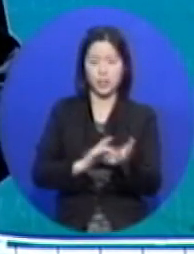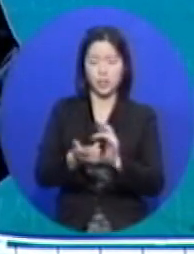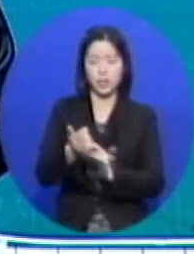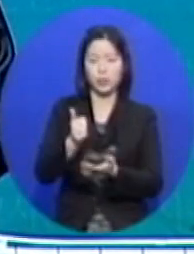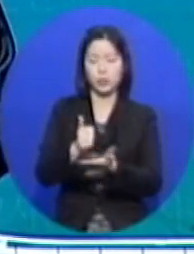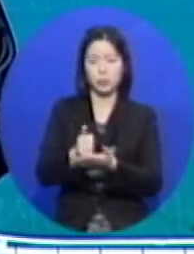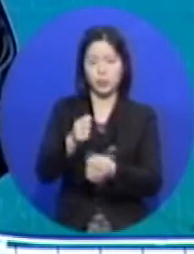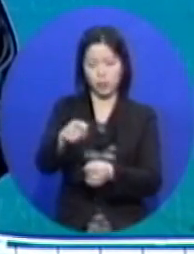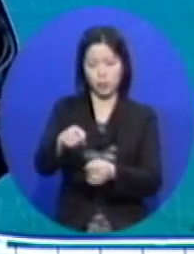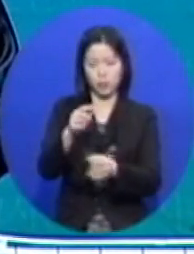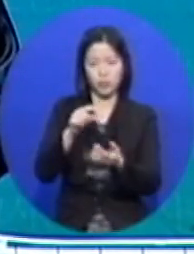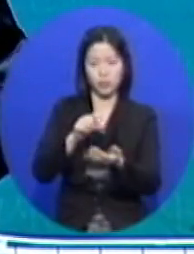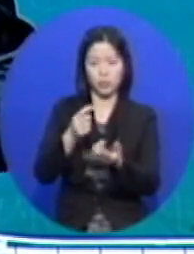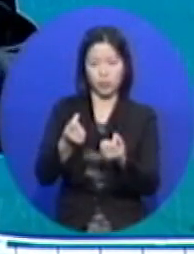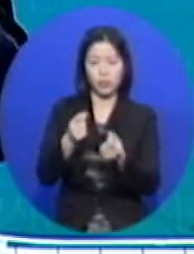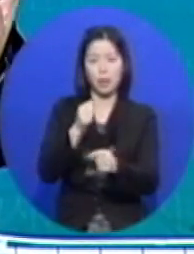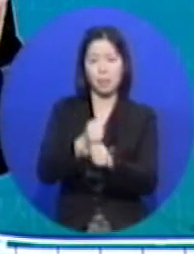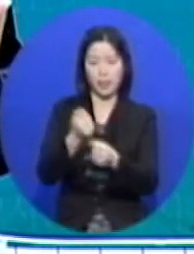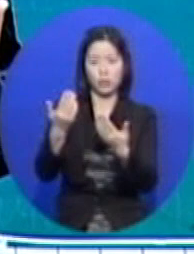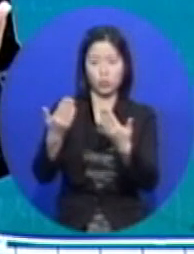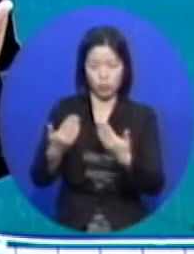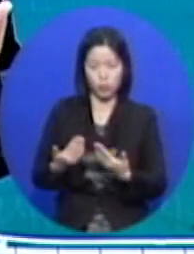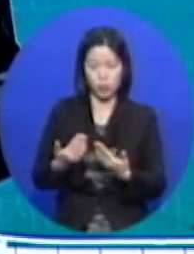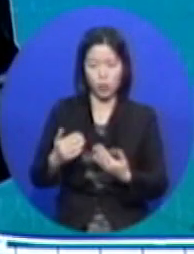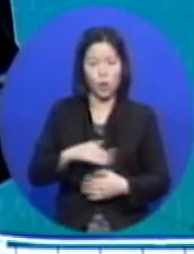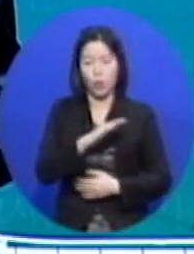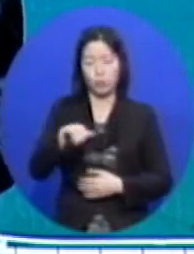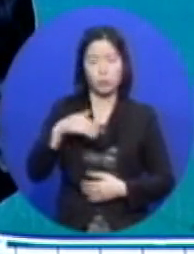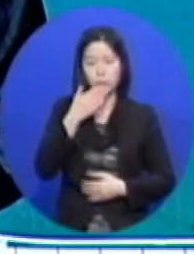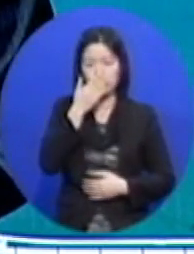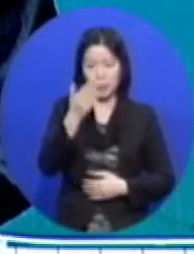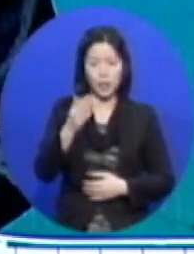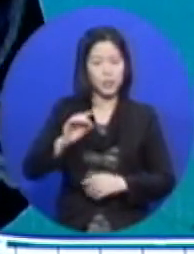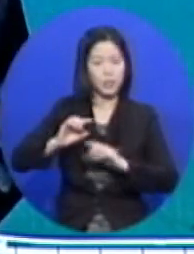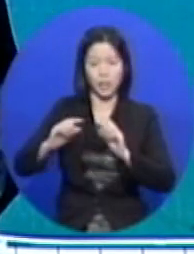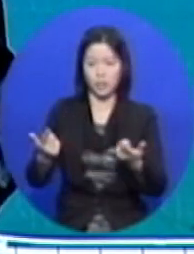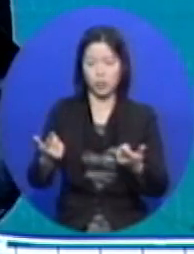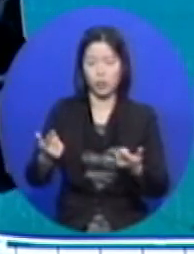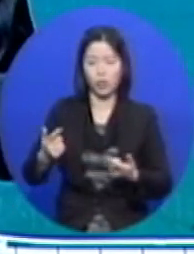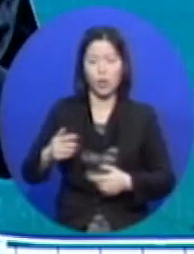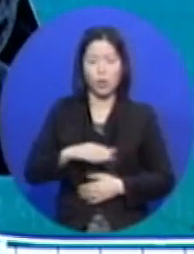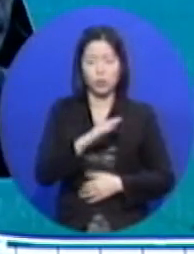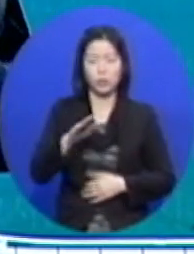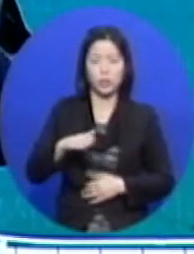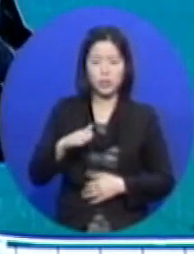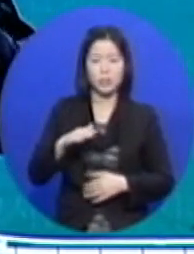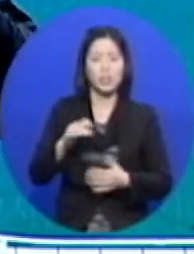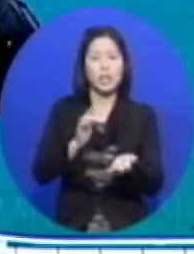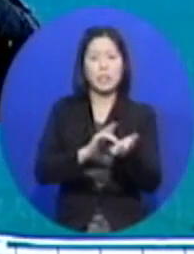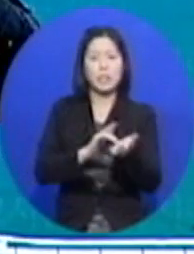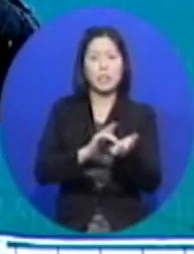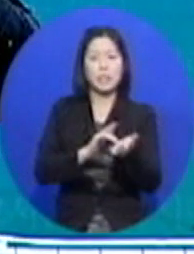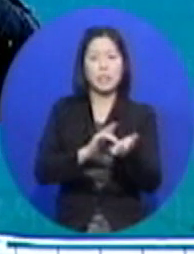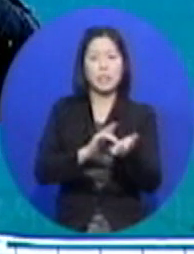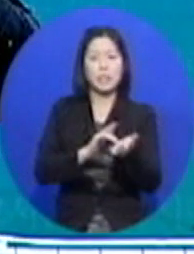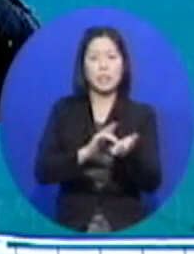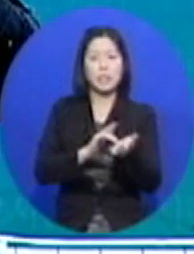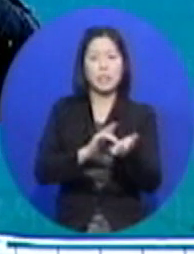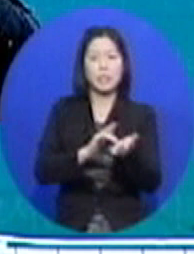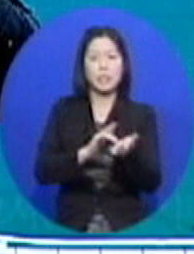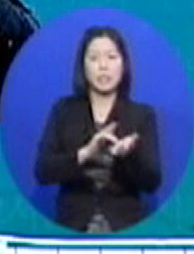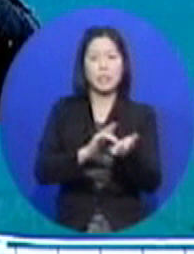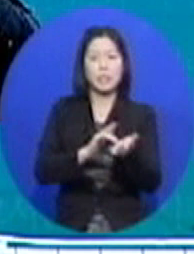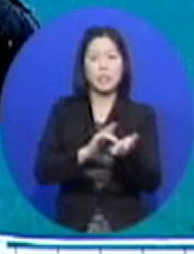만들어 주셔요 우리가 할 수 있는게 아니에요 우리가 할 수 있는 것은 오직 예수님 그분을 8